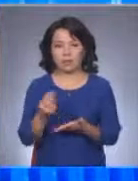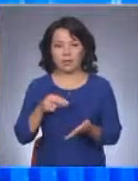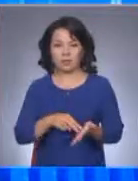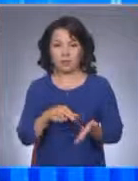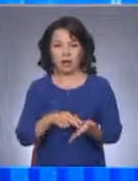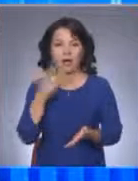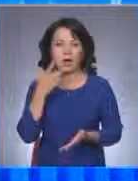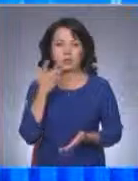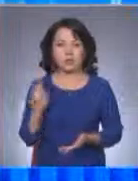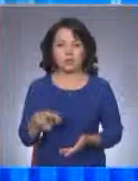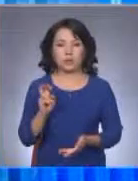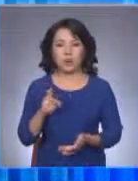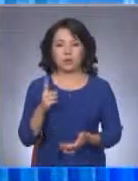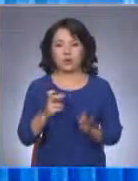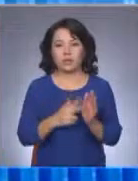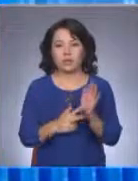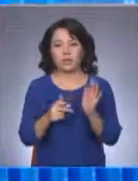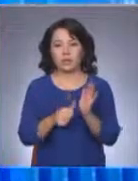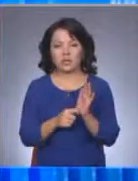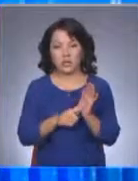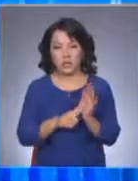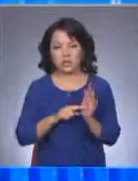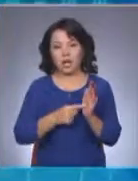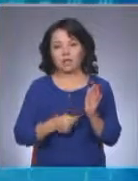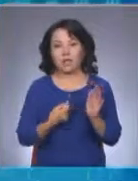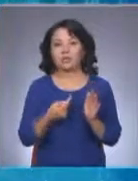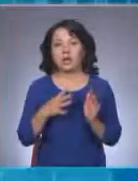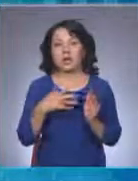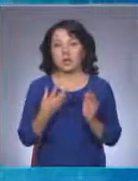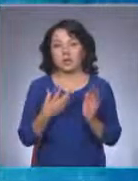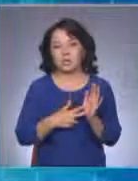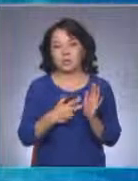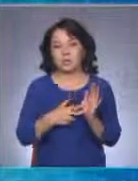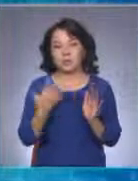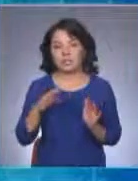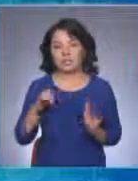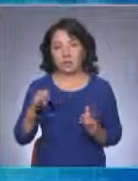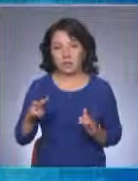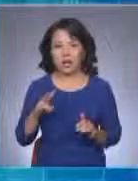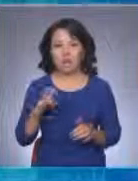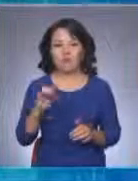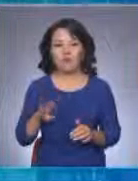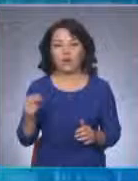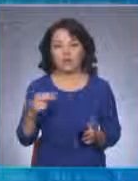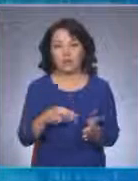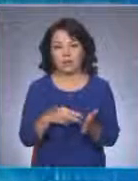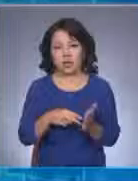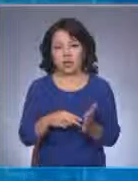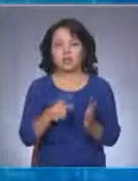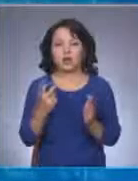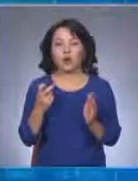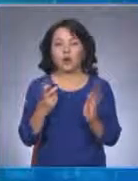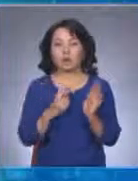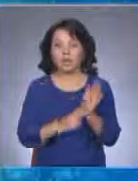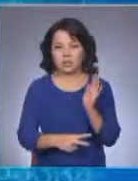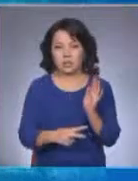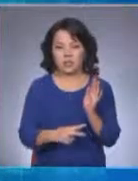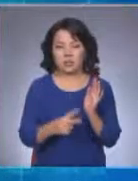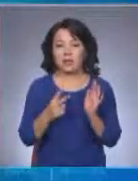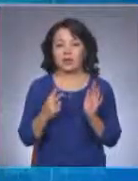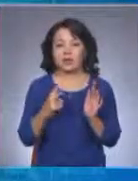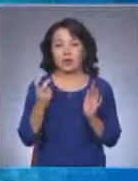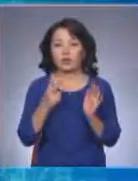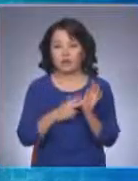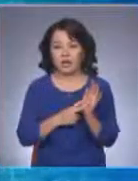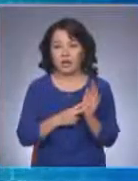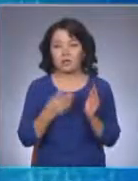валюта бағамен таныс болыңыздар. Ақш долларының бағасы 187 теңге 85 тиын, ал евроның құны артып 207